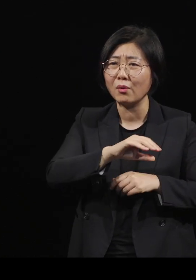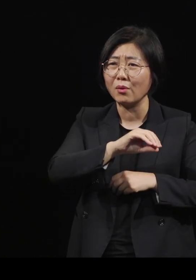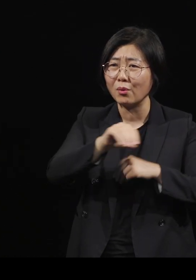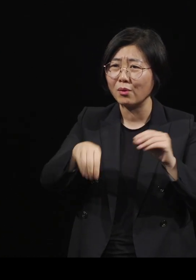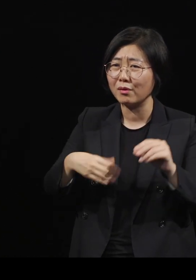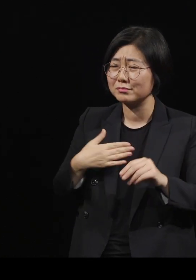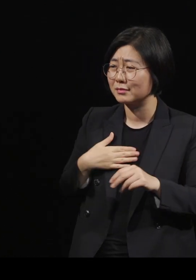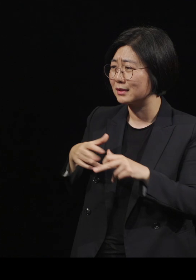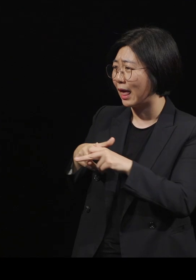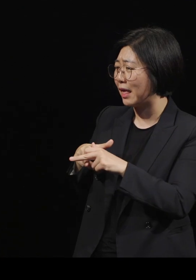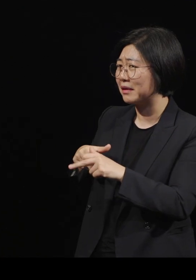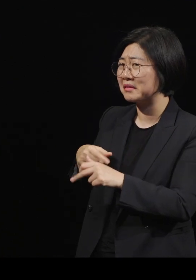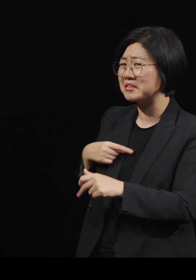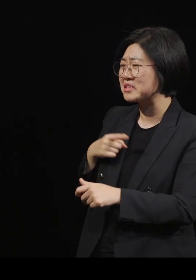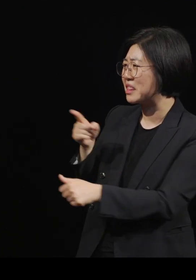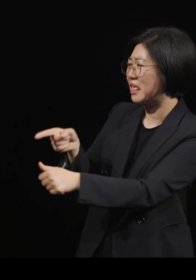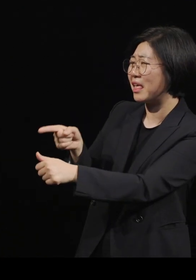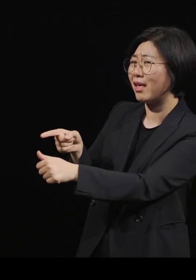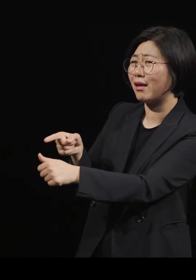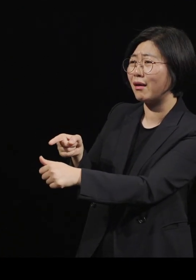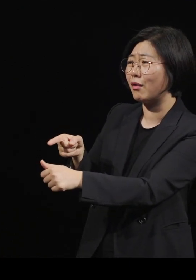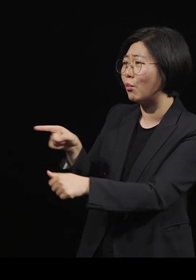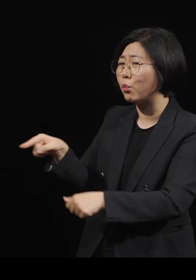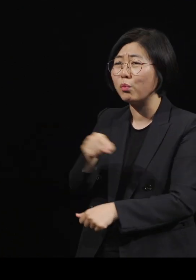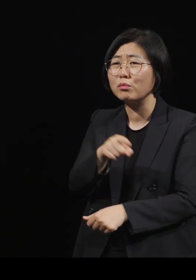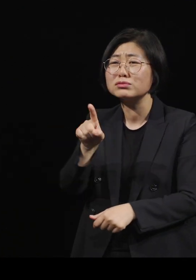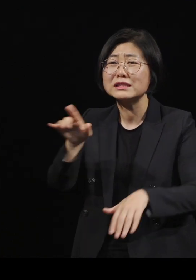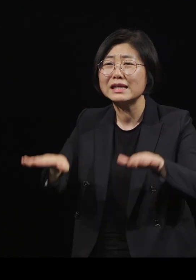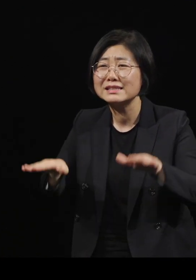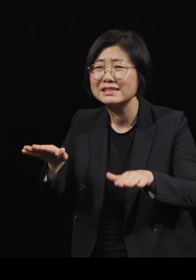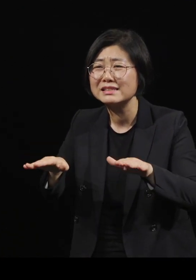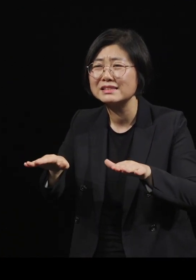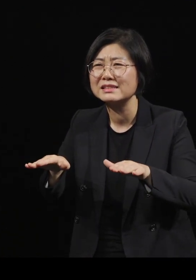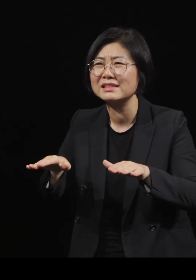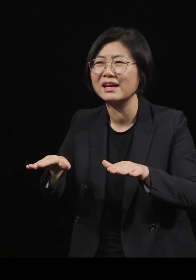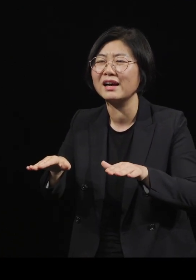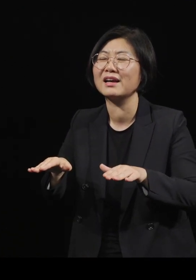장애인에게 손가락질하는 그 비장애인과 무엇이 다른가?